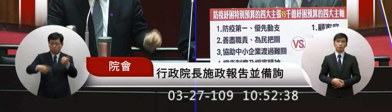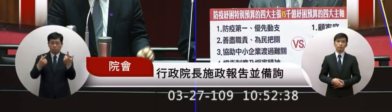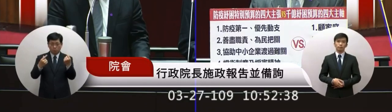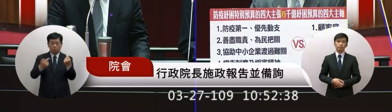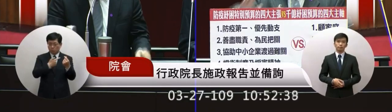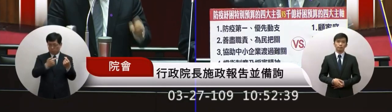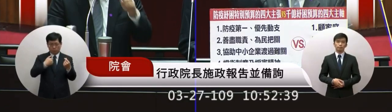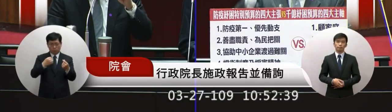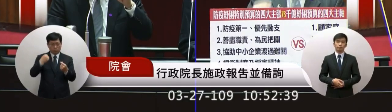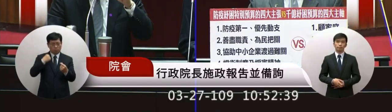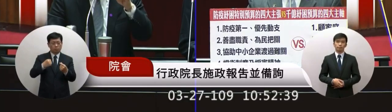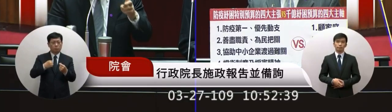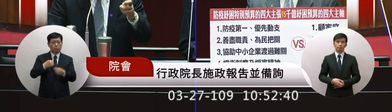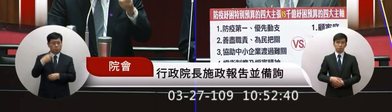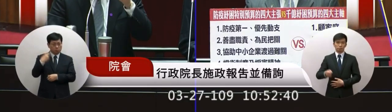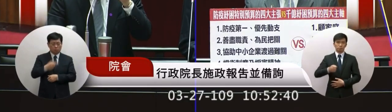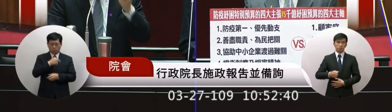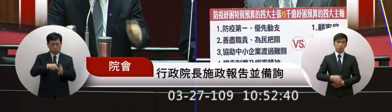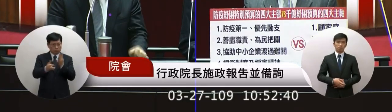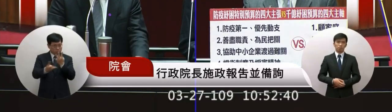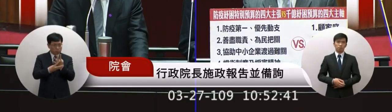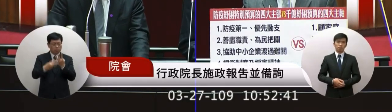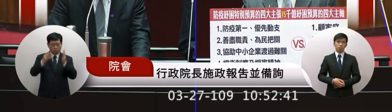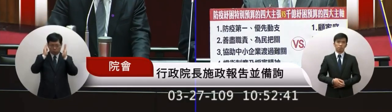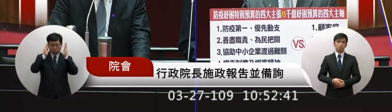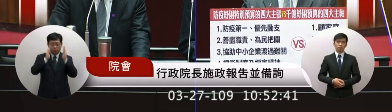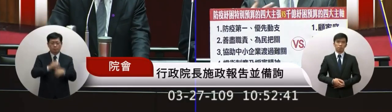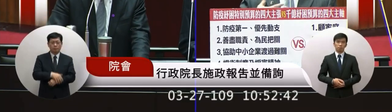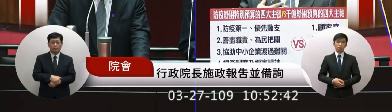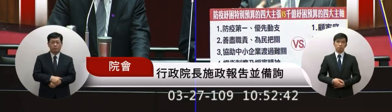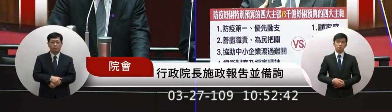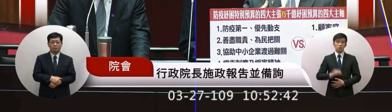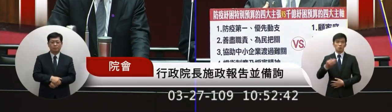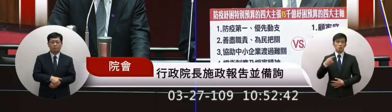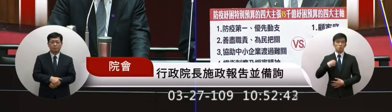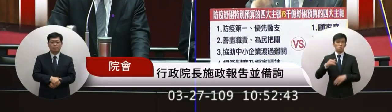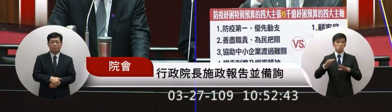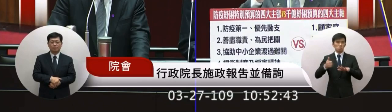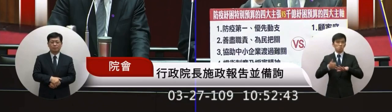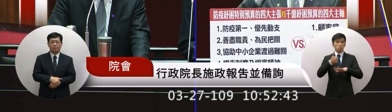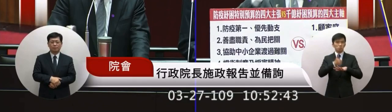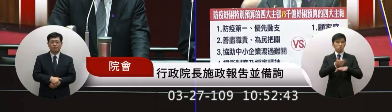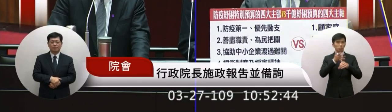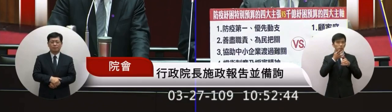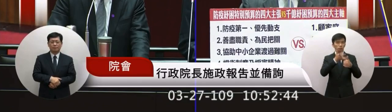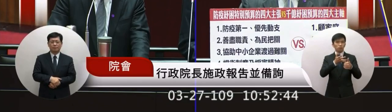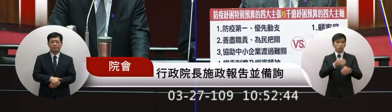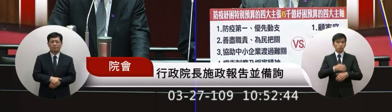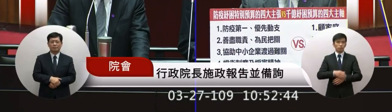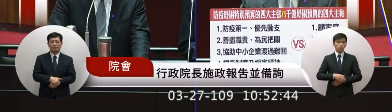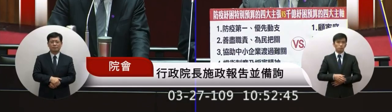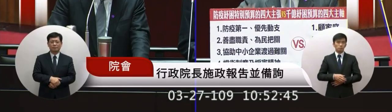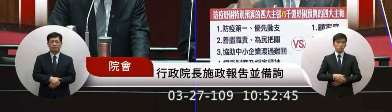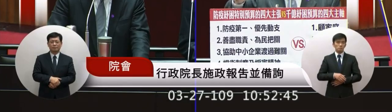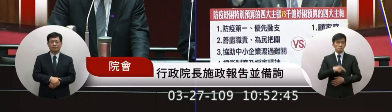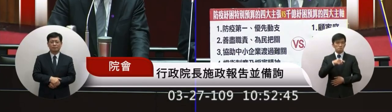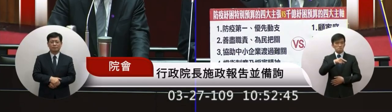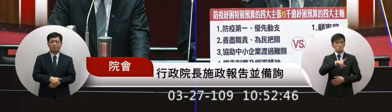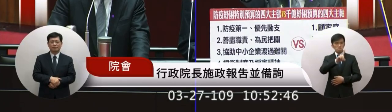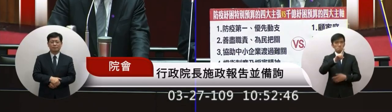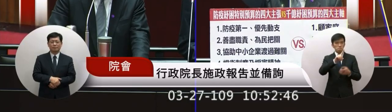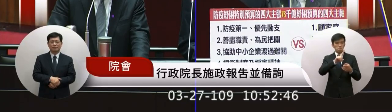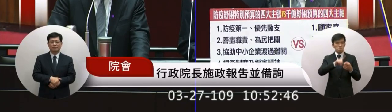都非常强，而且很专业又很认真。 但是我今日要接顺，我哪会带你读一个啦？你的物